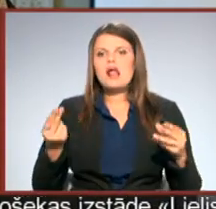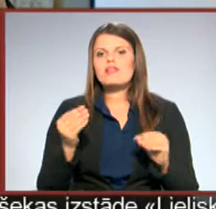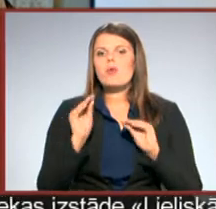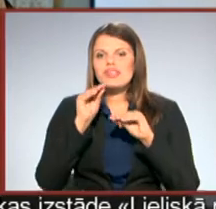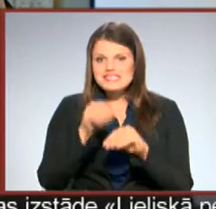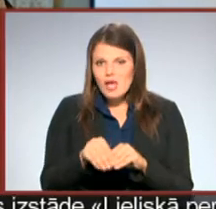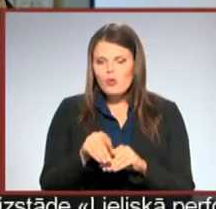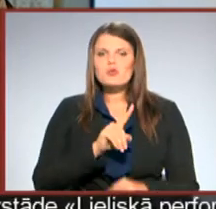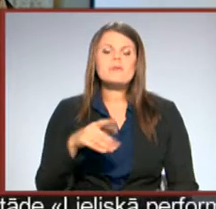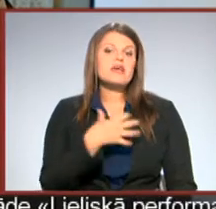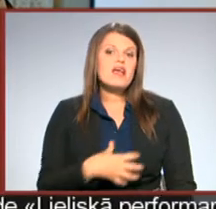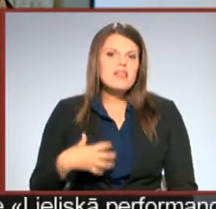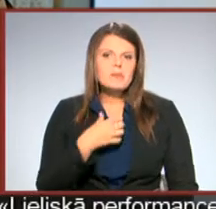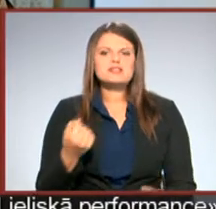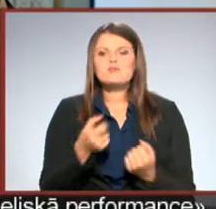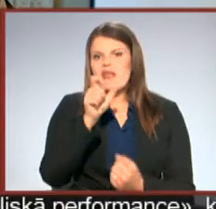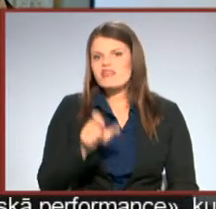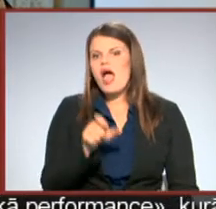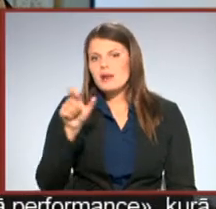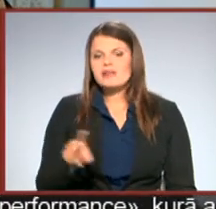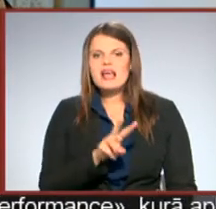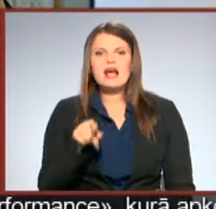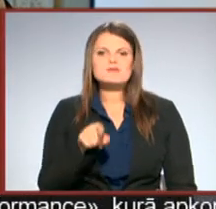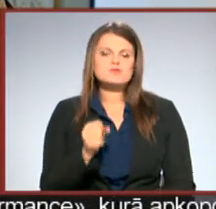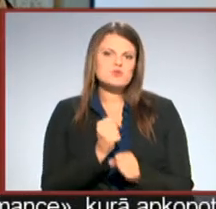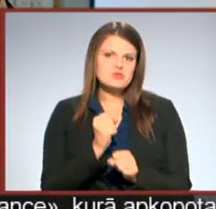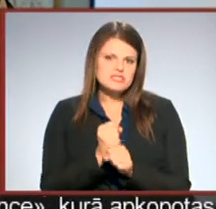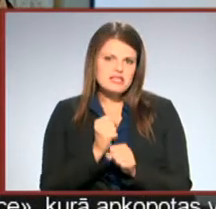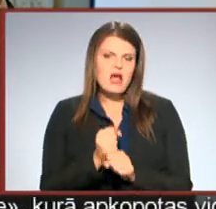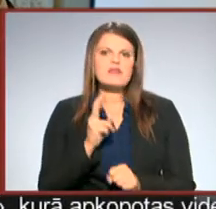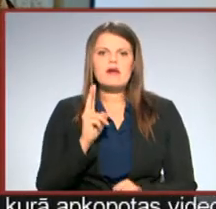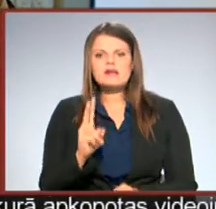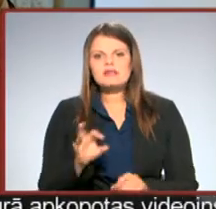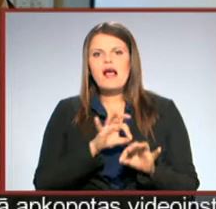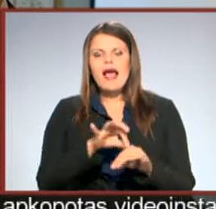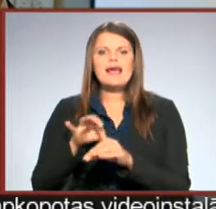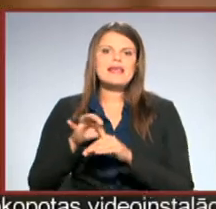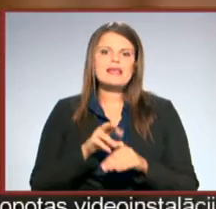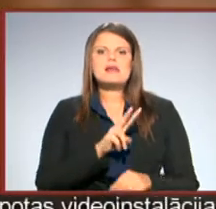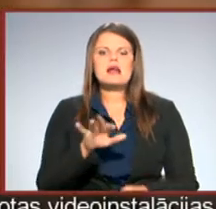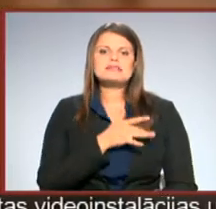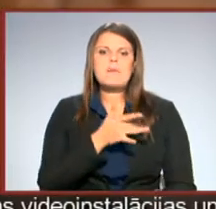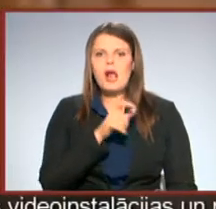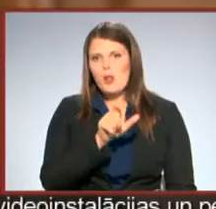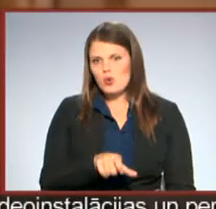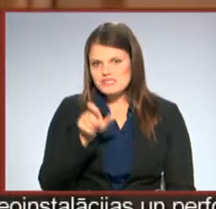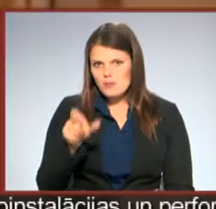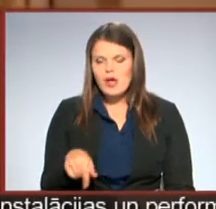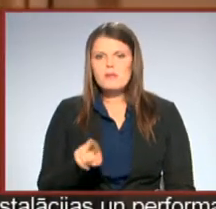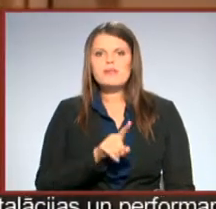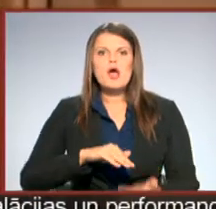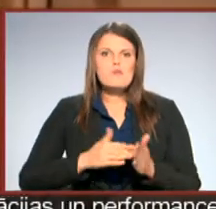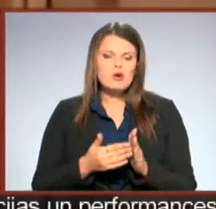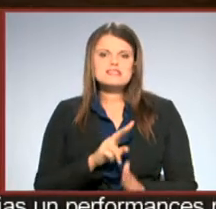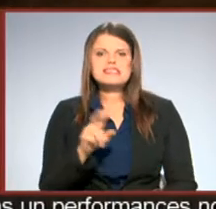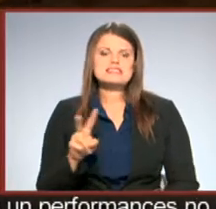Ir nepieciešami darbinieki, kas tur strādās kā gidi, kas apkalpo šo personālu. Tā ir pozīcija,